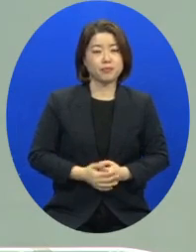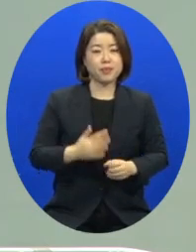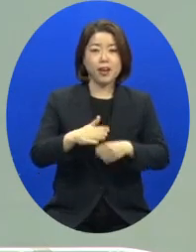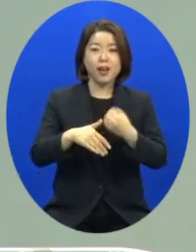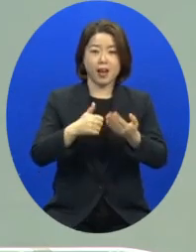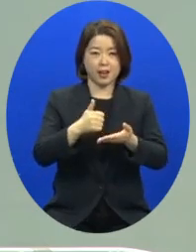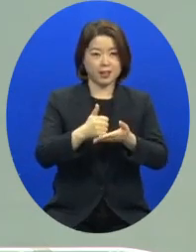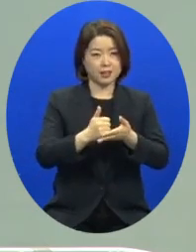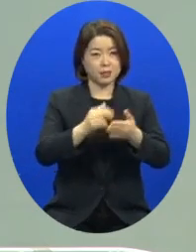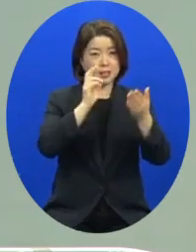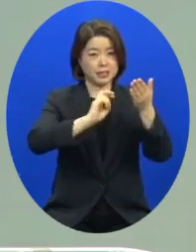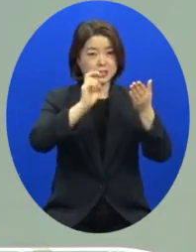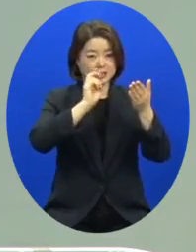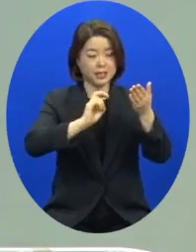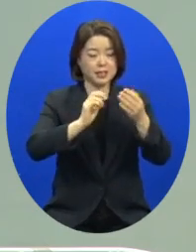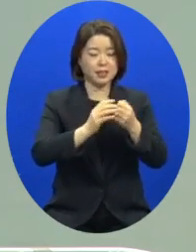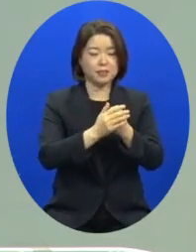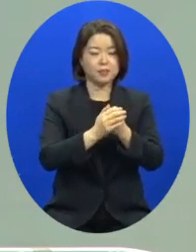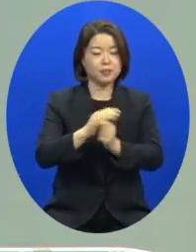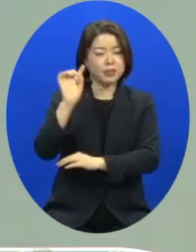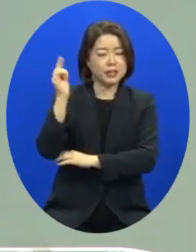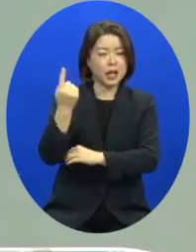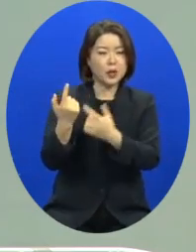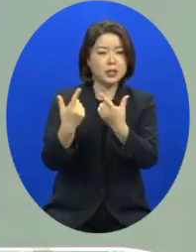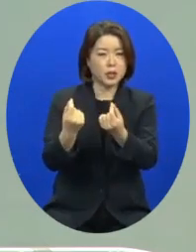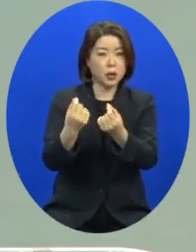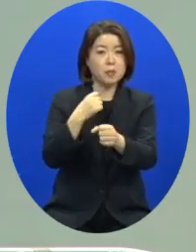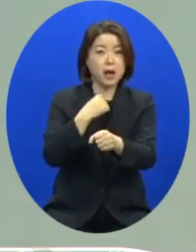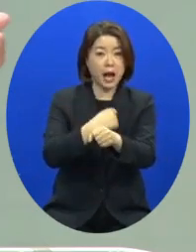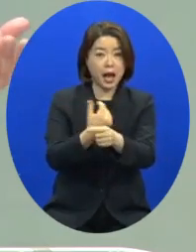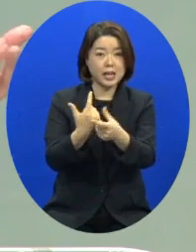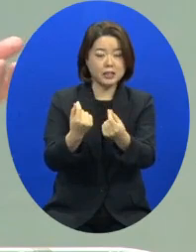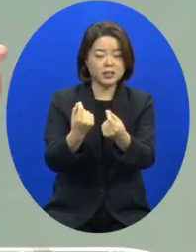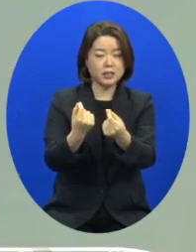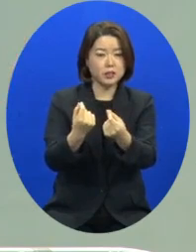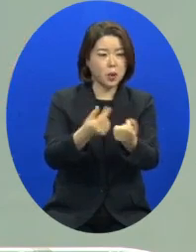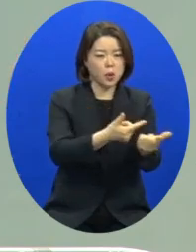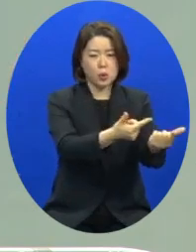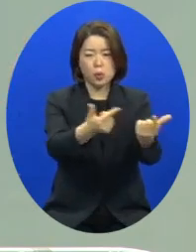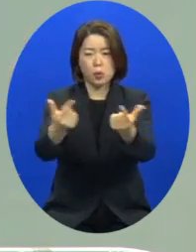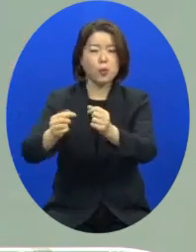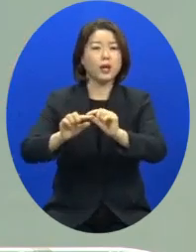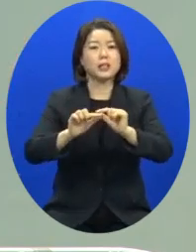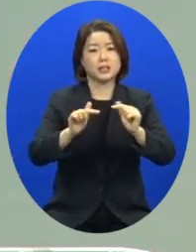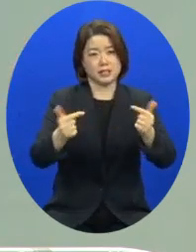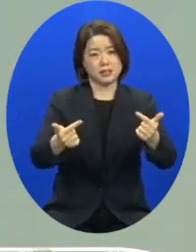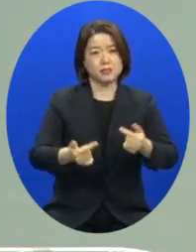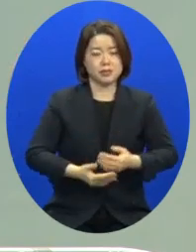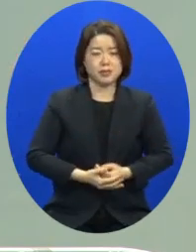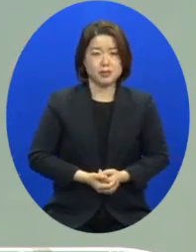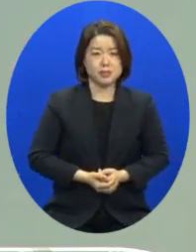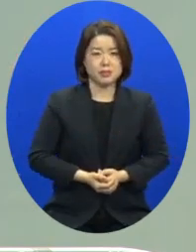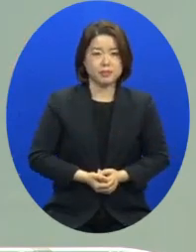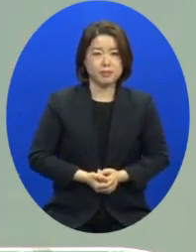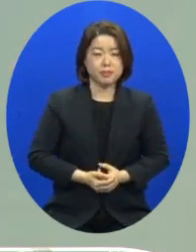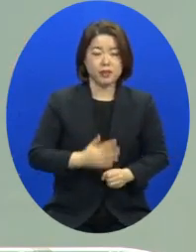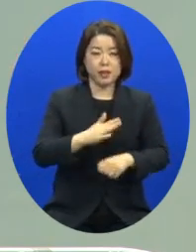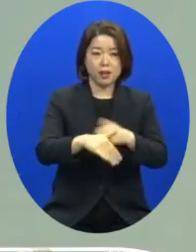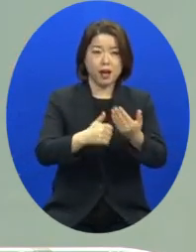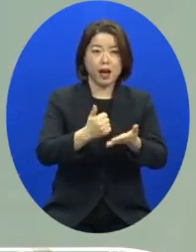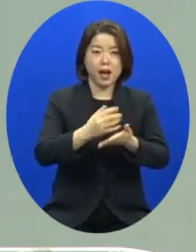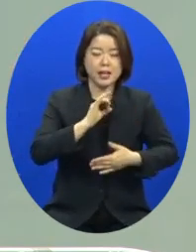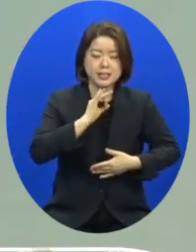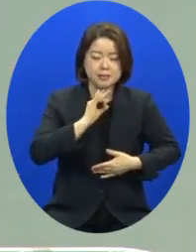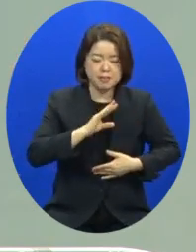하나님을 찬양하는, 다윗처럼 이렇게 하나님을 찬양하는 것은 아무에게나 있는 찬양이 아닙니다.